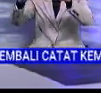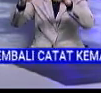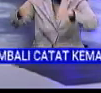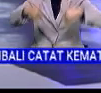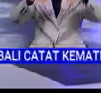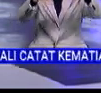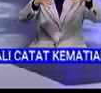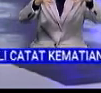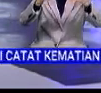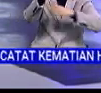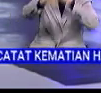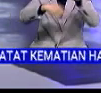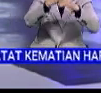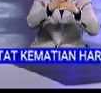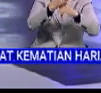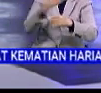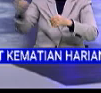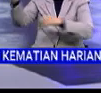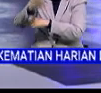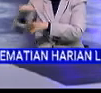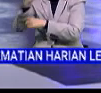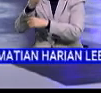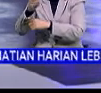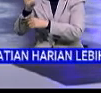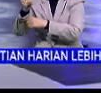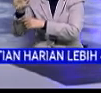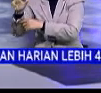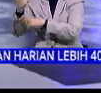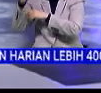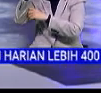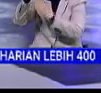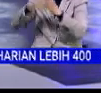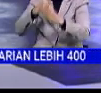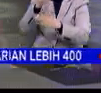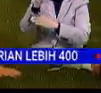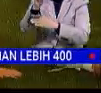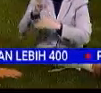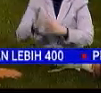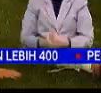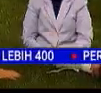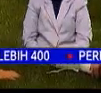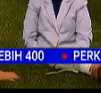Dunia 2022, Piala Asia 2023 Jun ini.